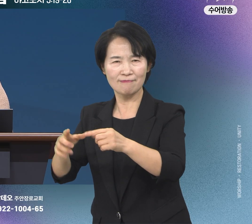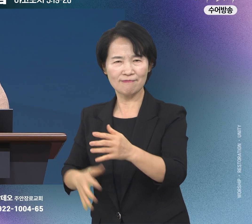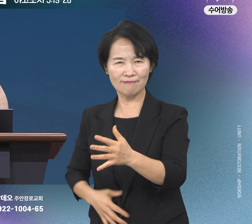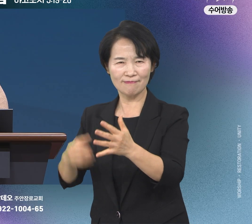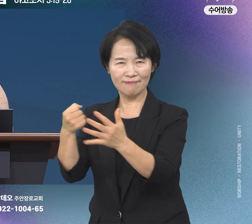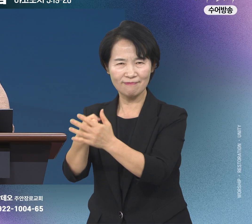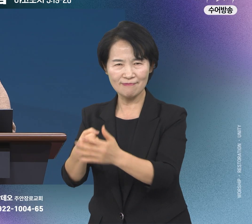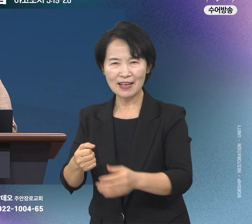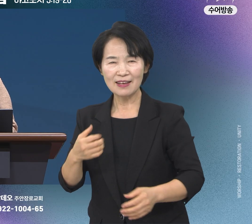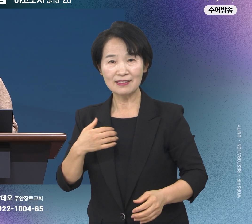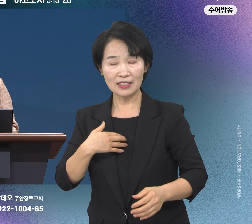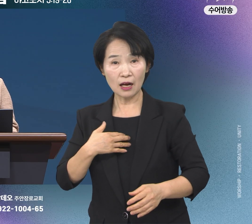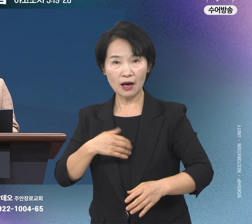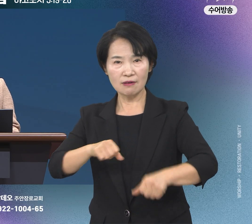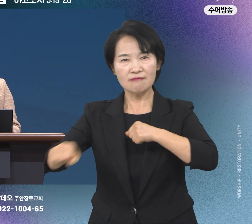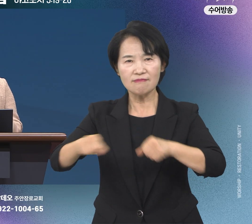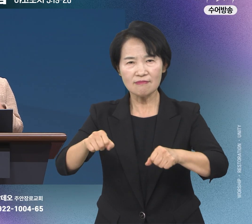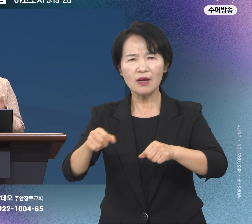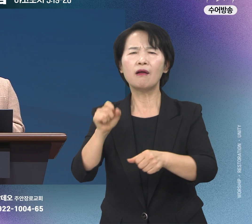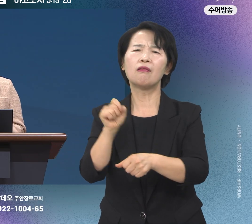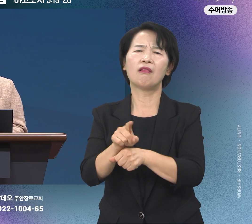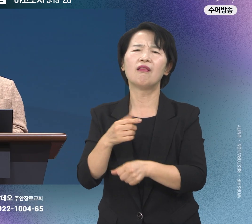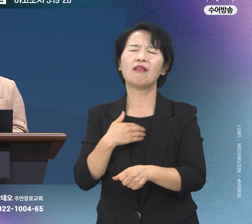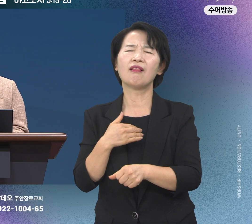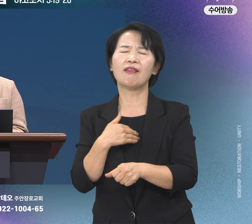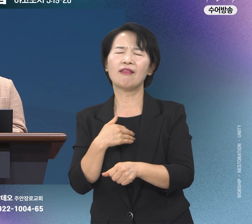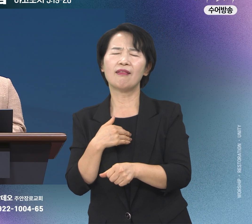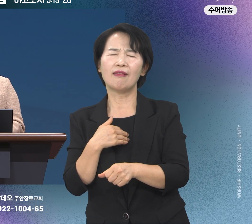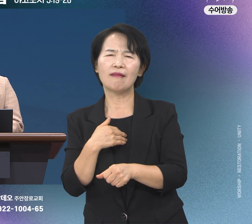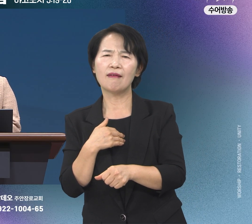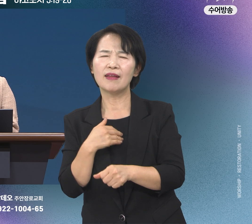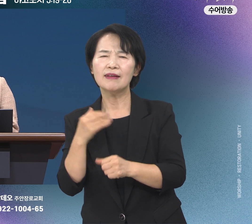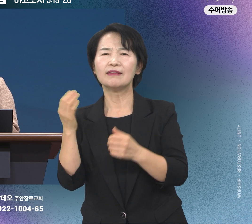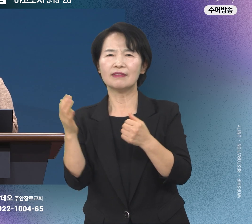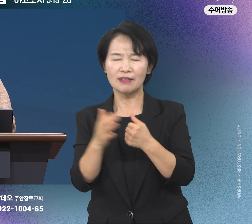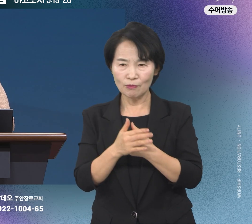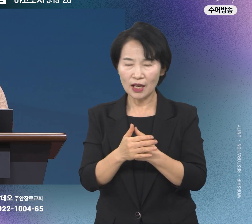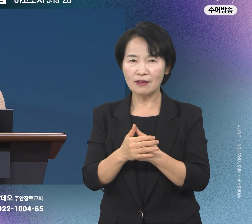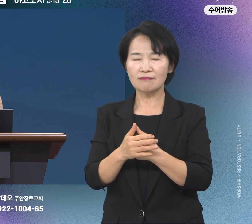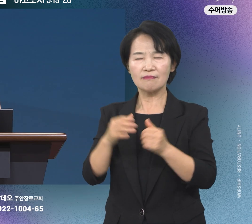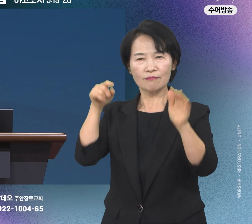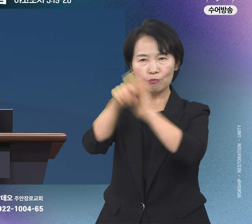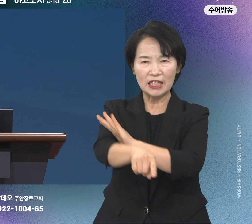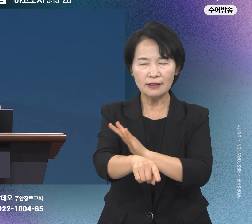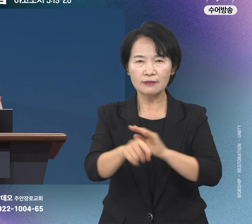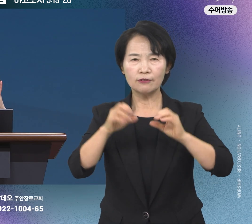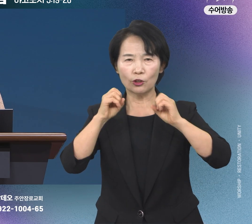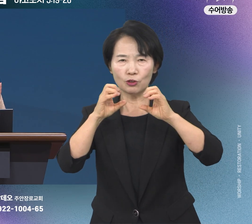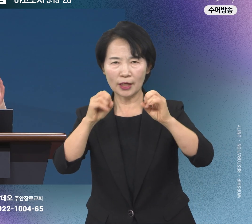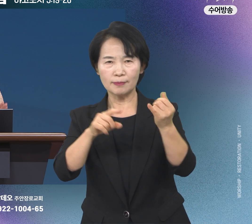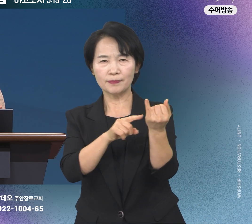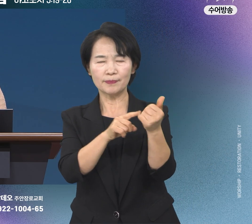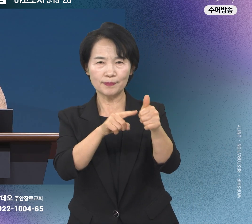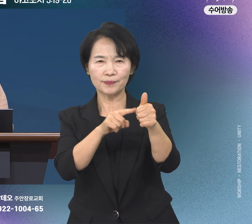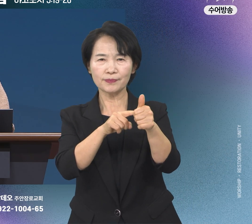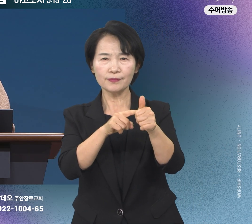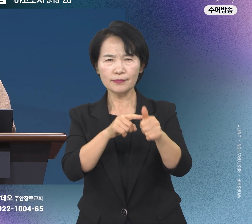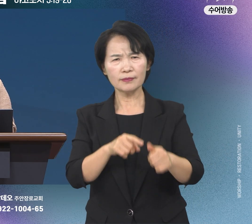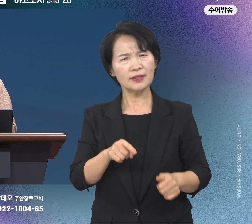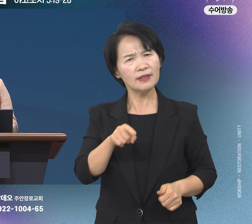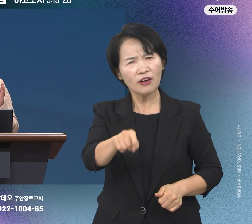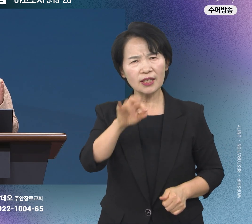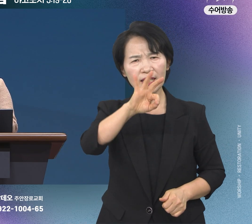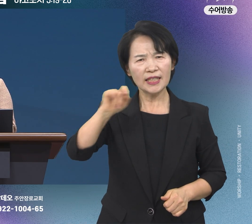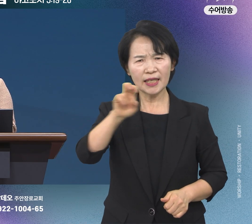굉장히 행동파죠. 네, 신천지 이제 전도사를 만나서 만나자마자 했던 질문이 생각이 납니다. 여기 이만희를 믿는